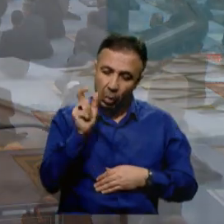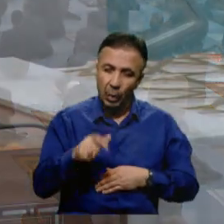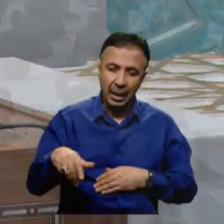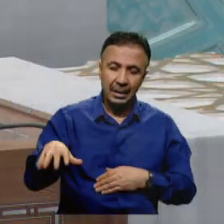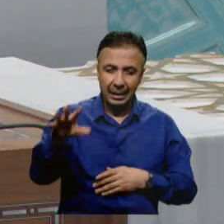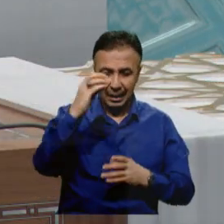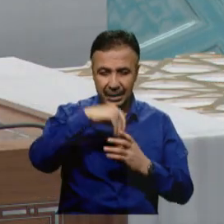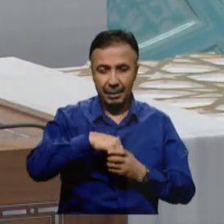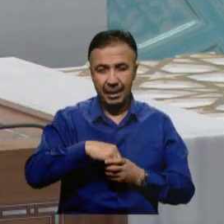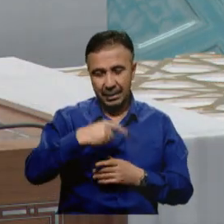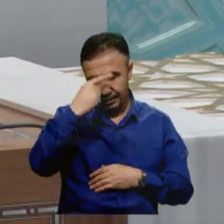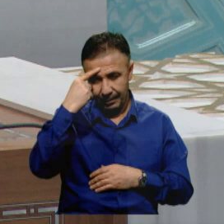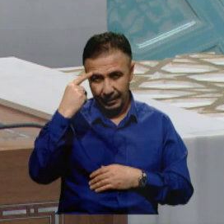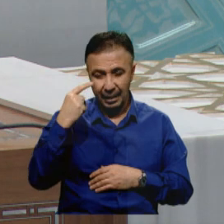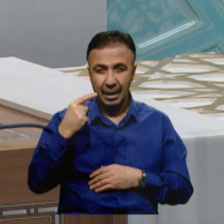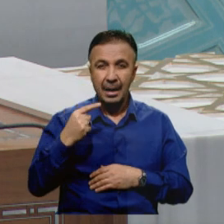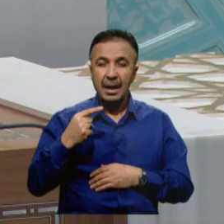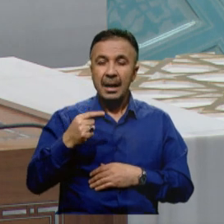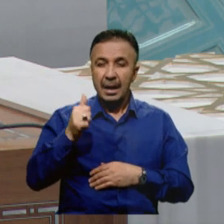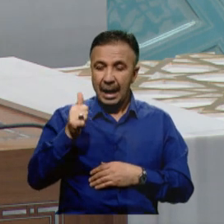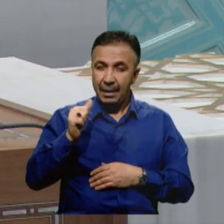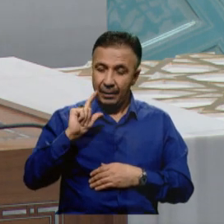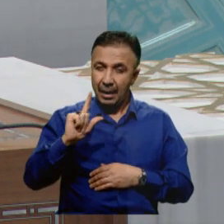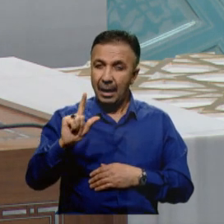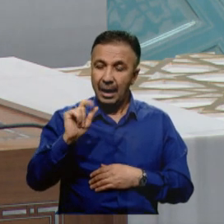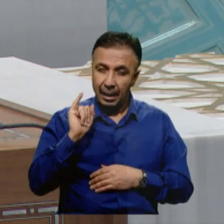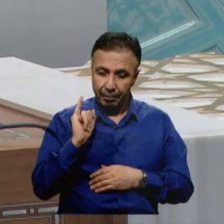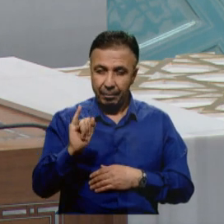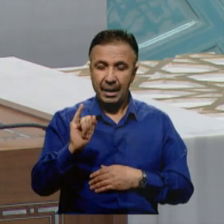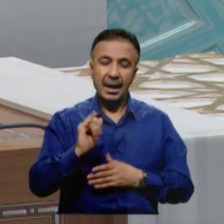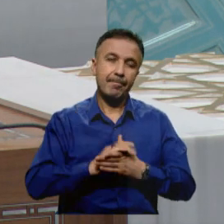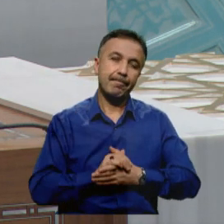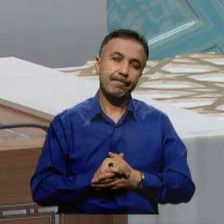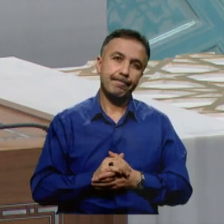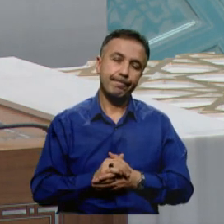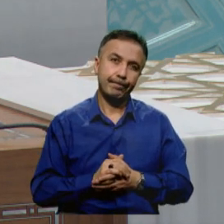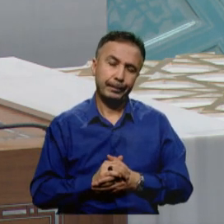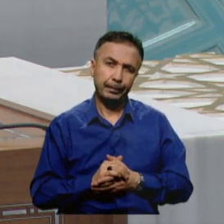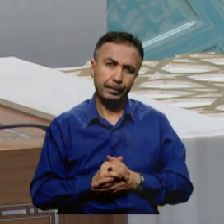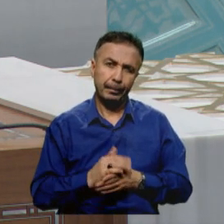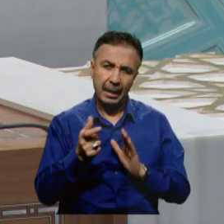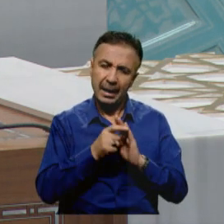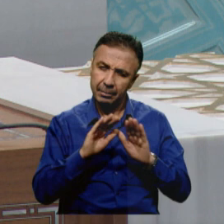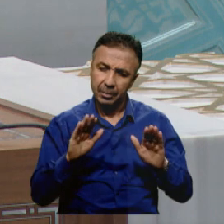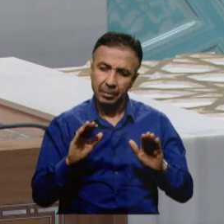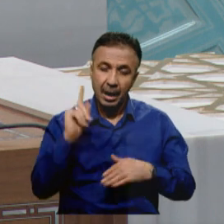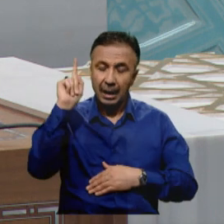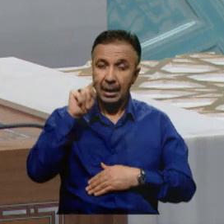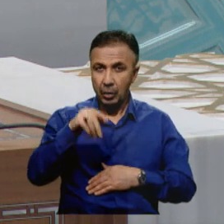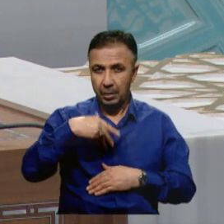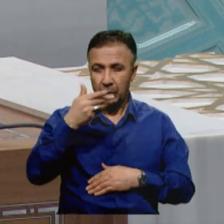bitireyim. Elif la mim ehasiben nasu en yutreku en yekulu amenna. Rabbimiz buyuruyor